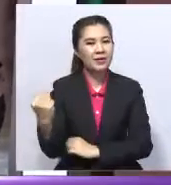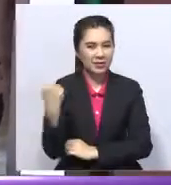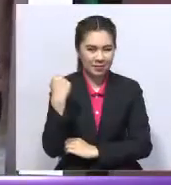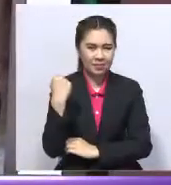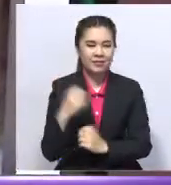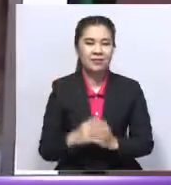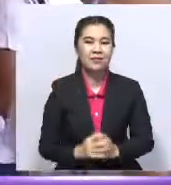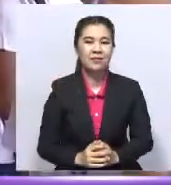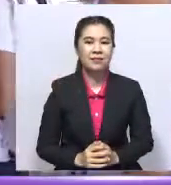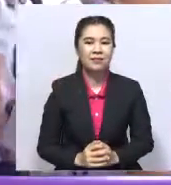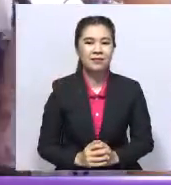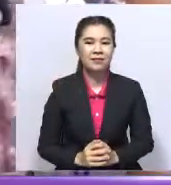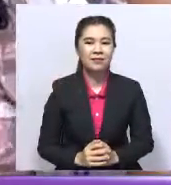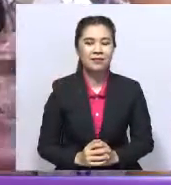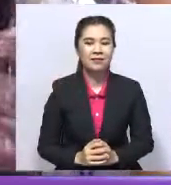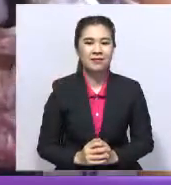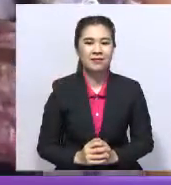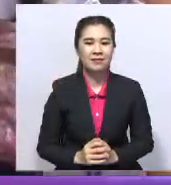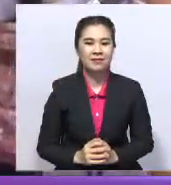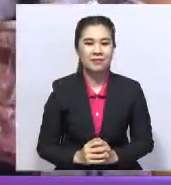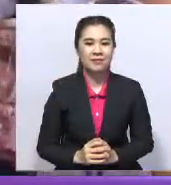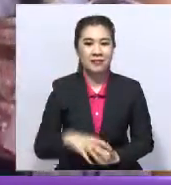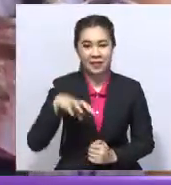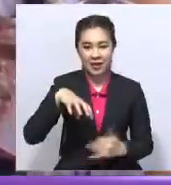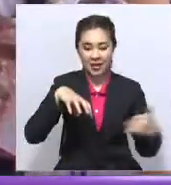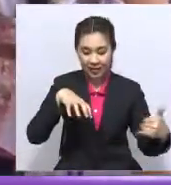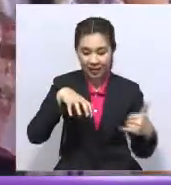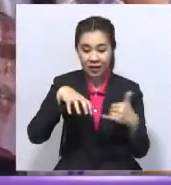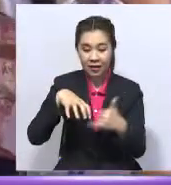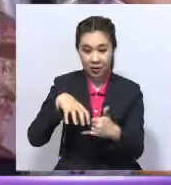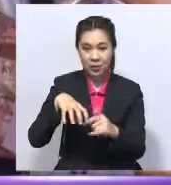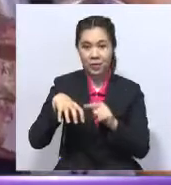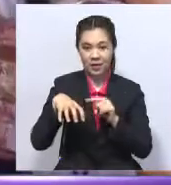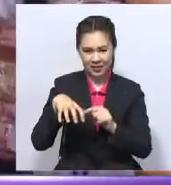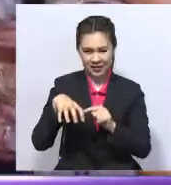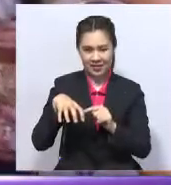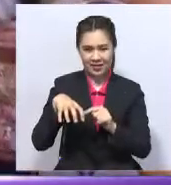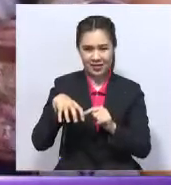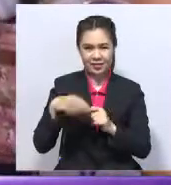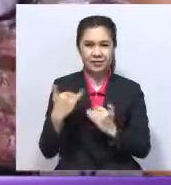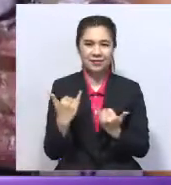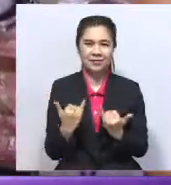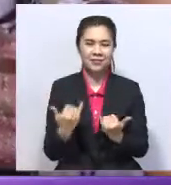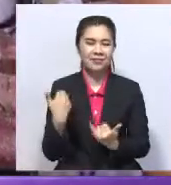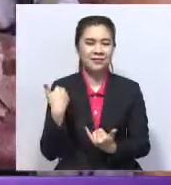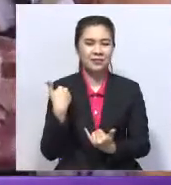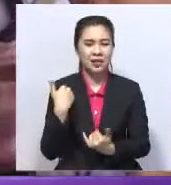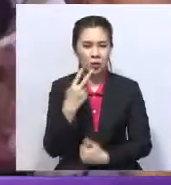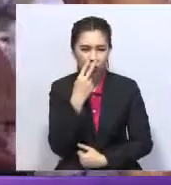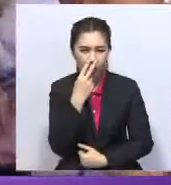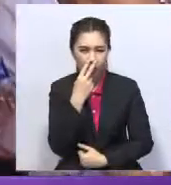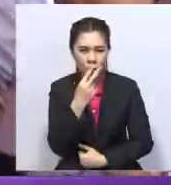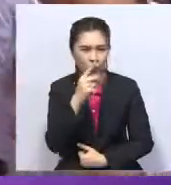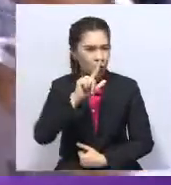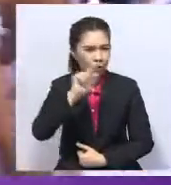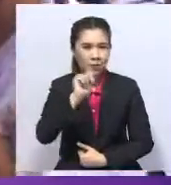ยครับเมื่อขึ้นมาบนโรงพักสามแยกนะครับโรงพักโบราณแห่งนี้แล้วนะครับอีกสิ่งนึงที่สะดุดตาขึ้นมาเลยนะ